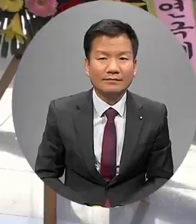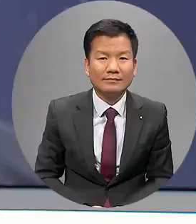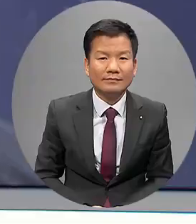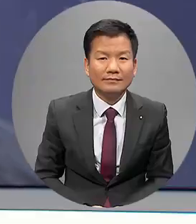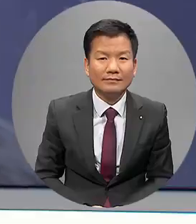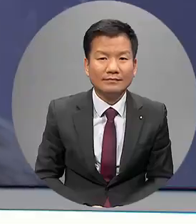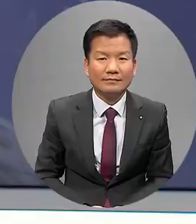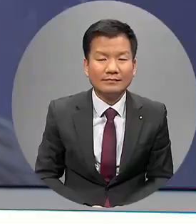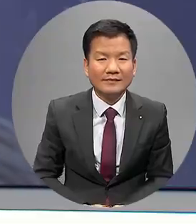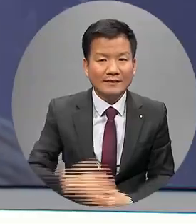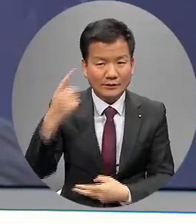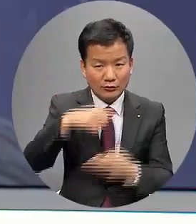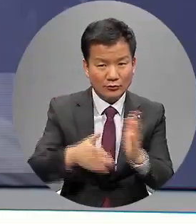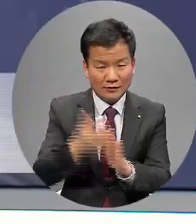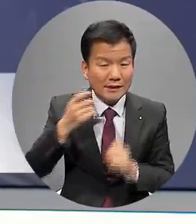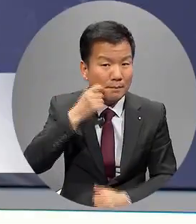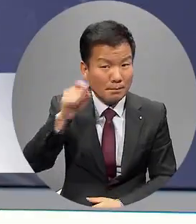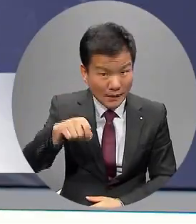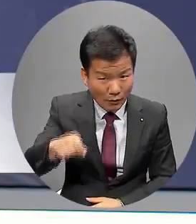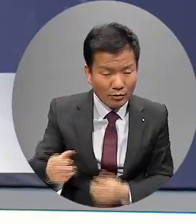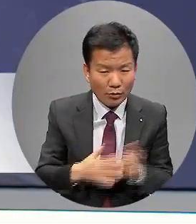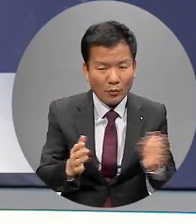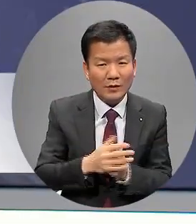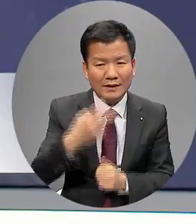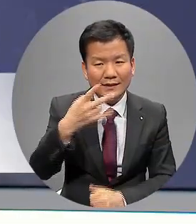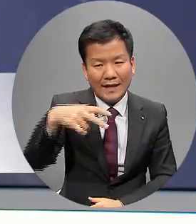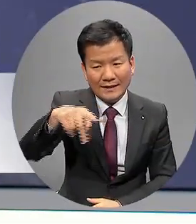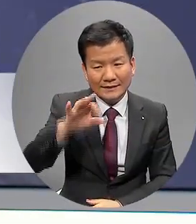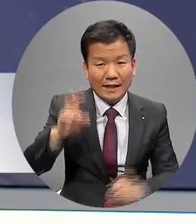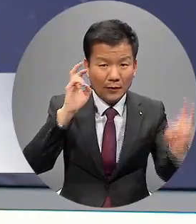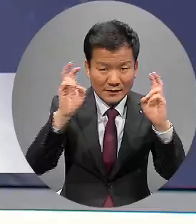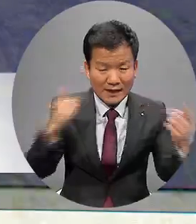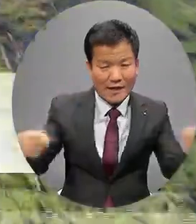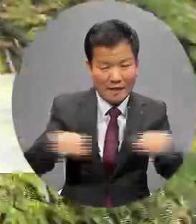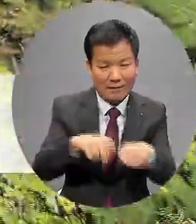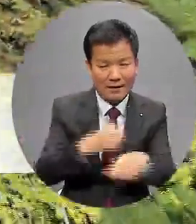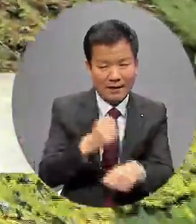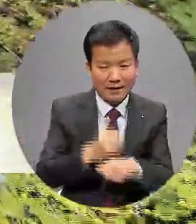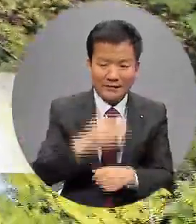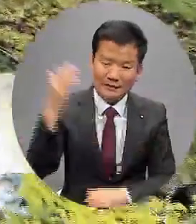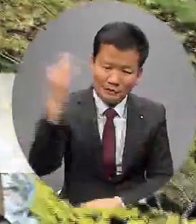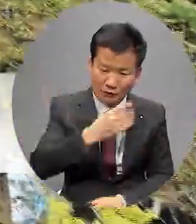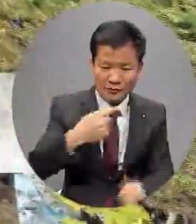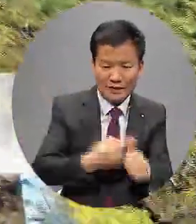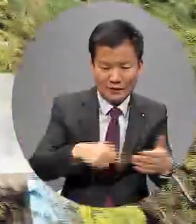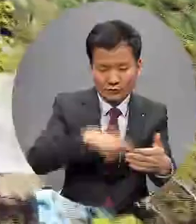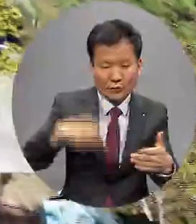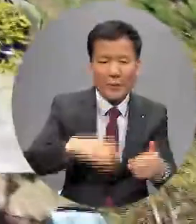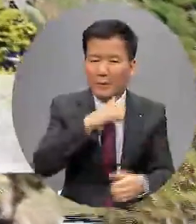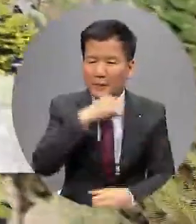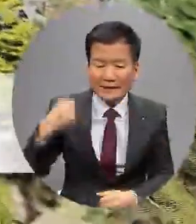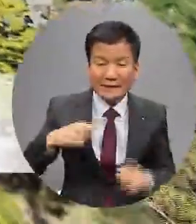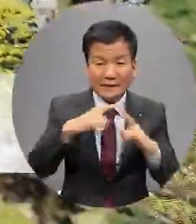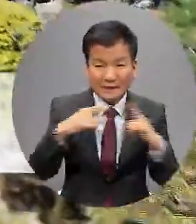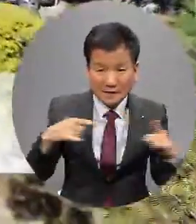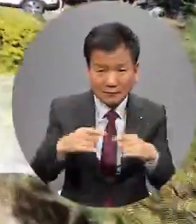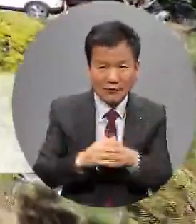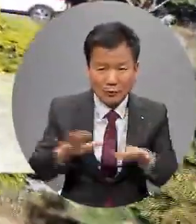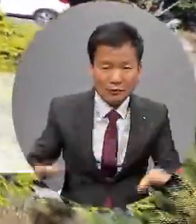마련됐습니다 청주시 미원면 대상 주식회사가 마련한 청정 자연속 더 맛있는